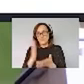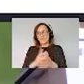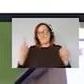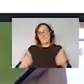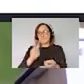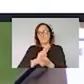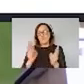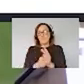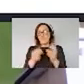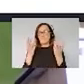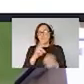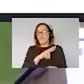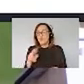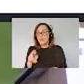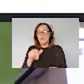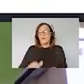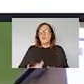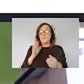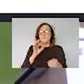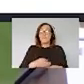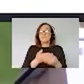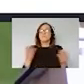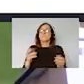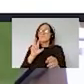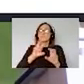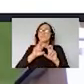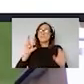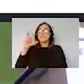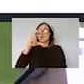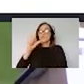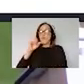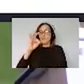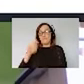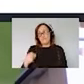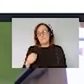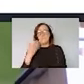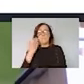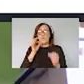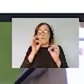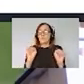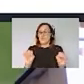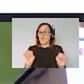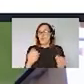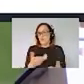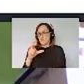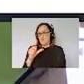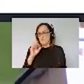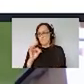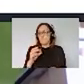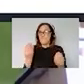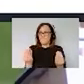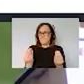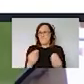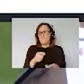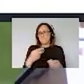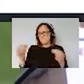spotkanie. Bardzo ważną rzeczą jest to, żebyście Państwo właśnie też mieli czat, bo tak jak widzicie, bardzo dobrze nam działa ten czat i świetnie się Państwo